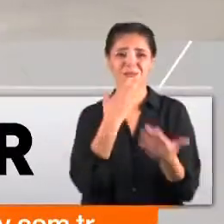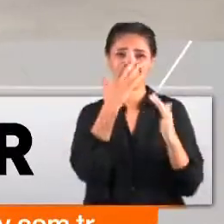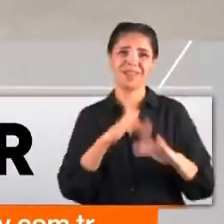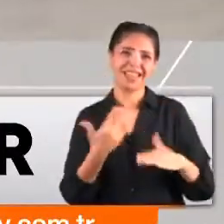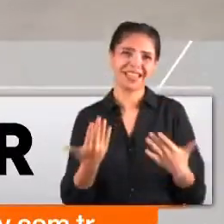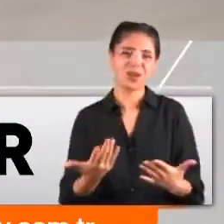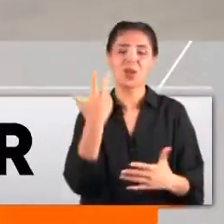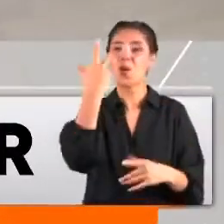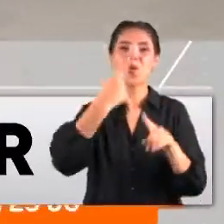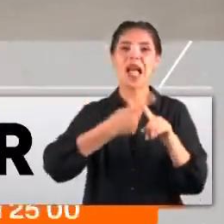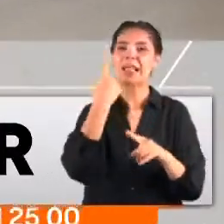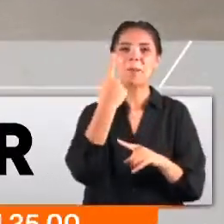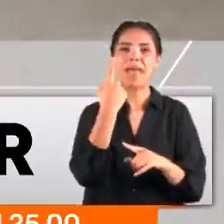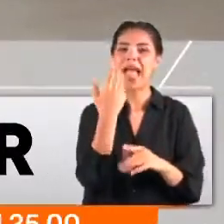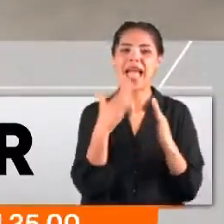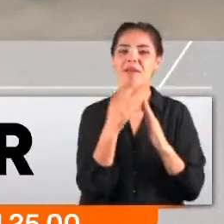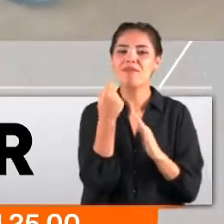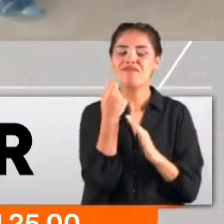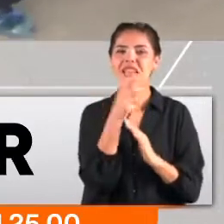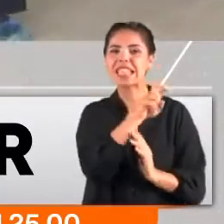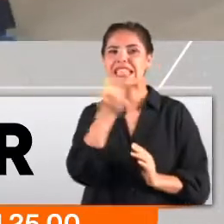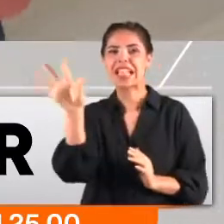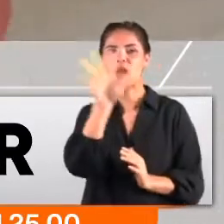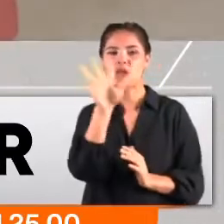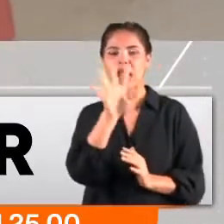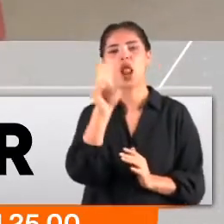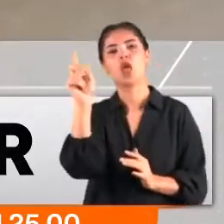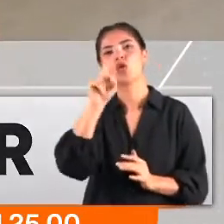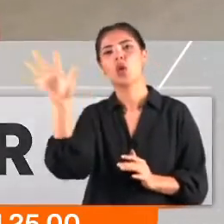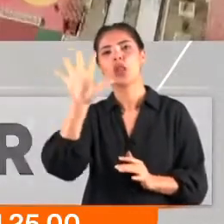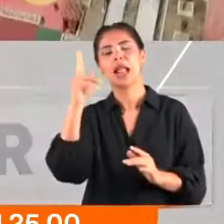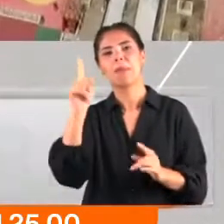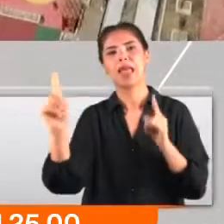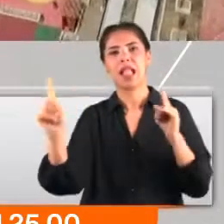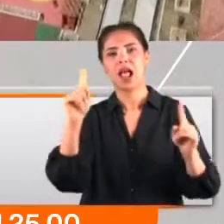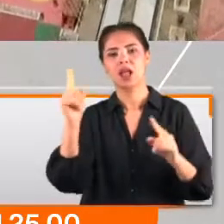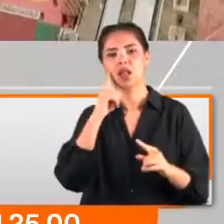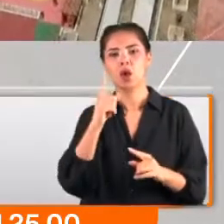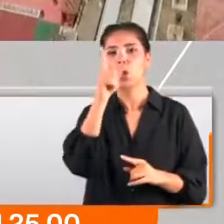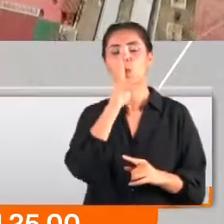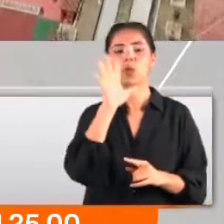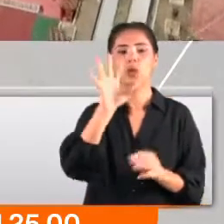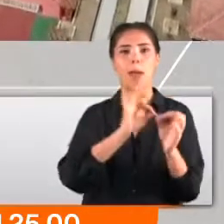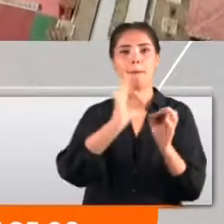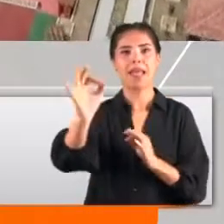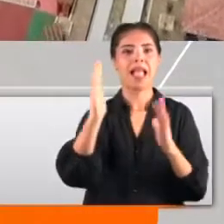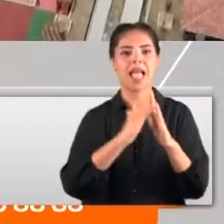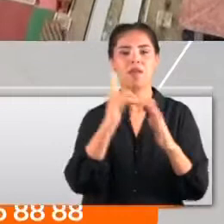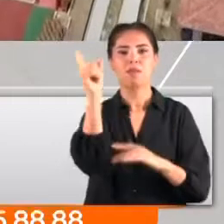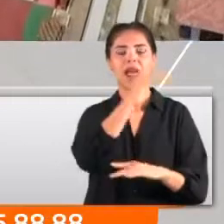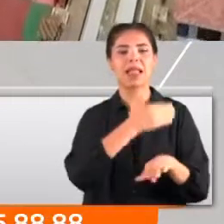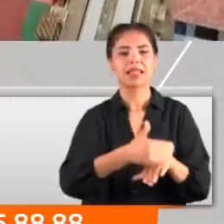Bekliyoruz. 3+1 dairelerin fiyatları da 850-950 bin lira arasında. 105 metrekarelik dairelerin aylık